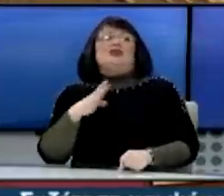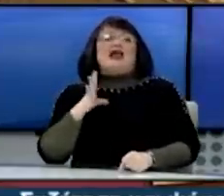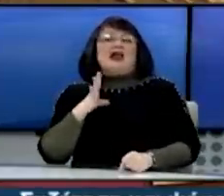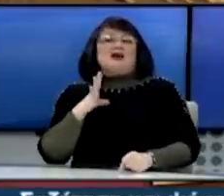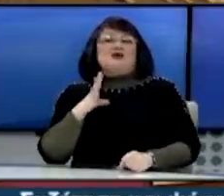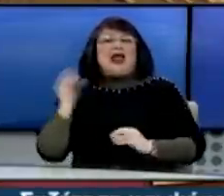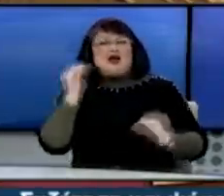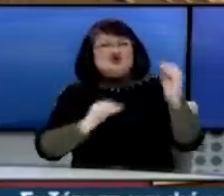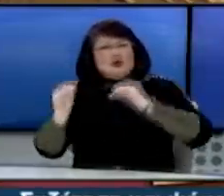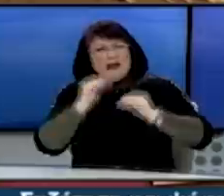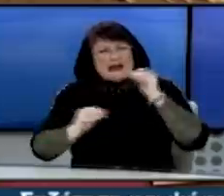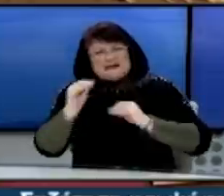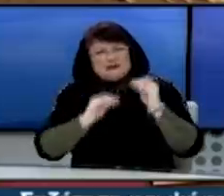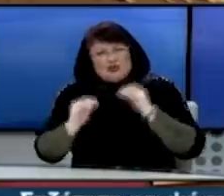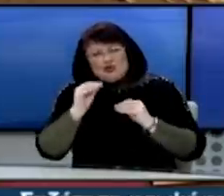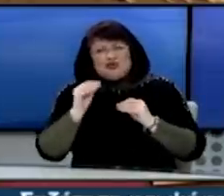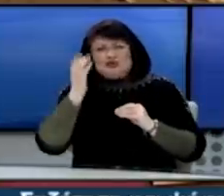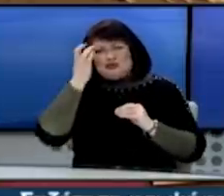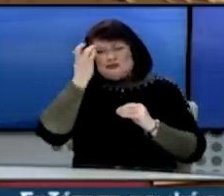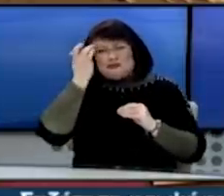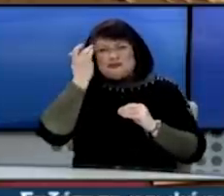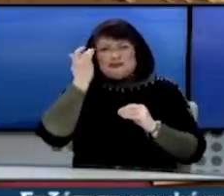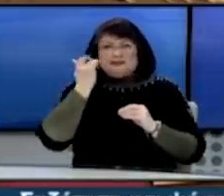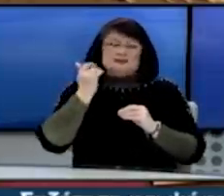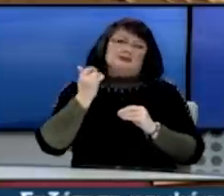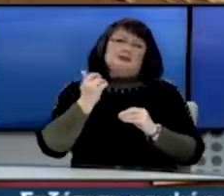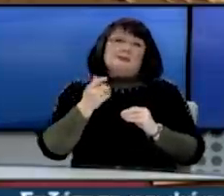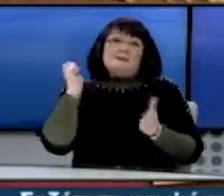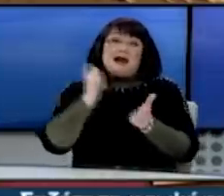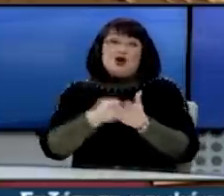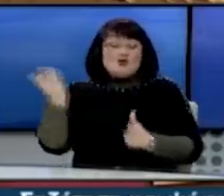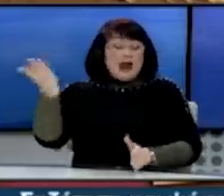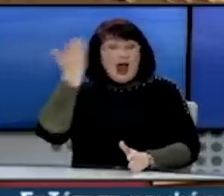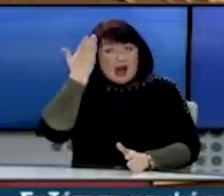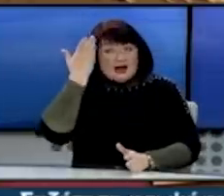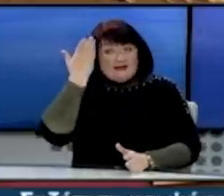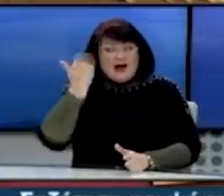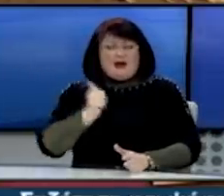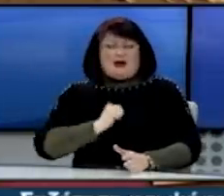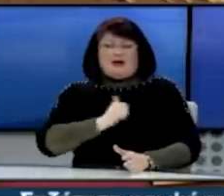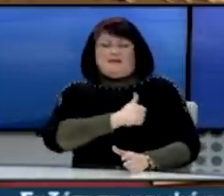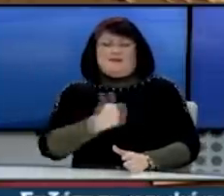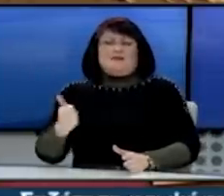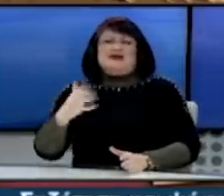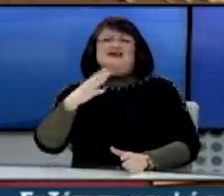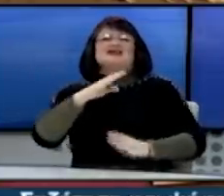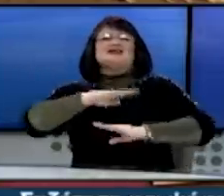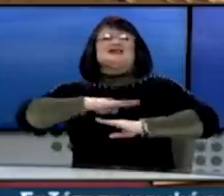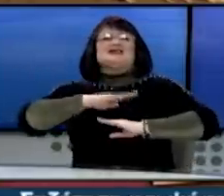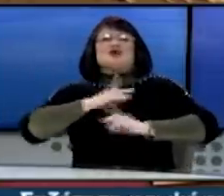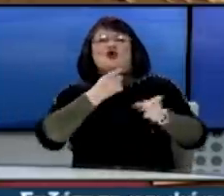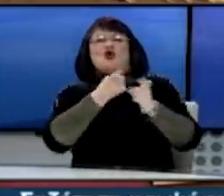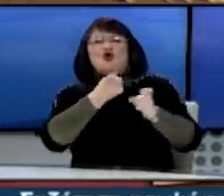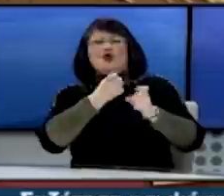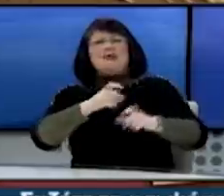αφορά εξοπλισμούς που τους ακριβοπληρώνει ο ελληνικός λαός για να θησαυρίζουν τα μονοπόλια των στρατιωτικών όπλων